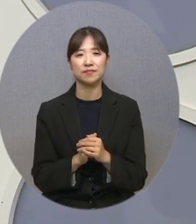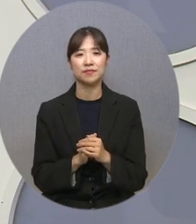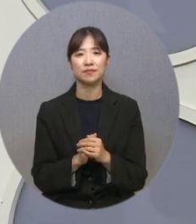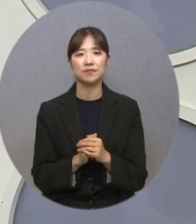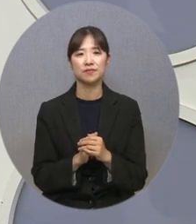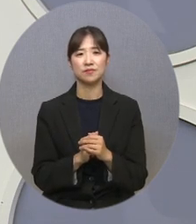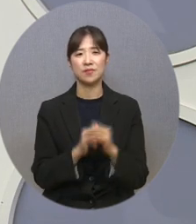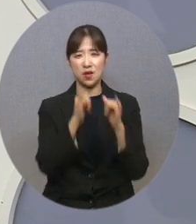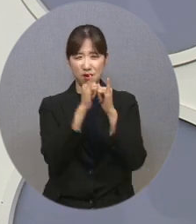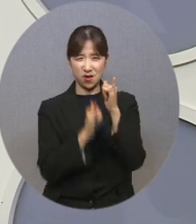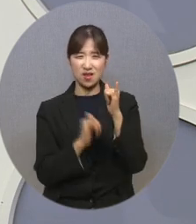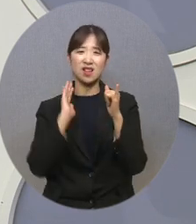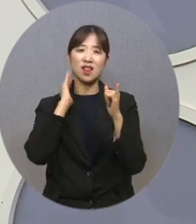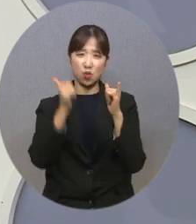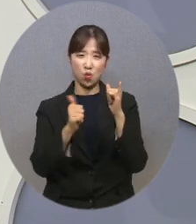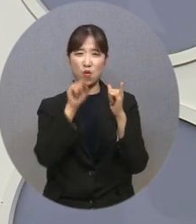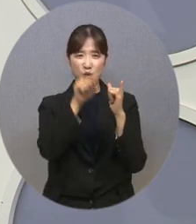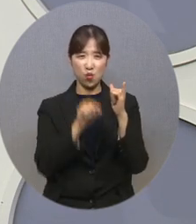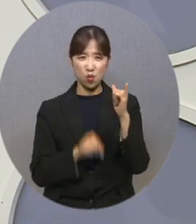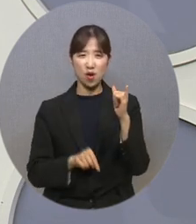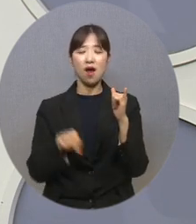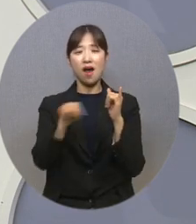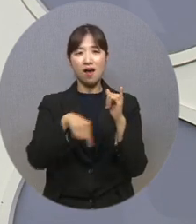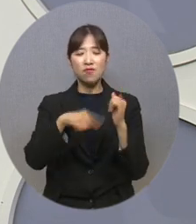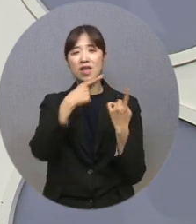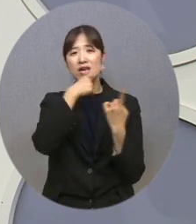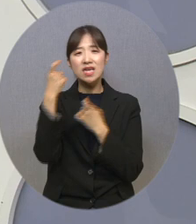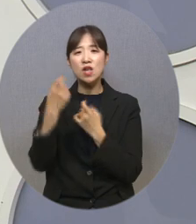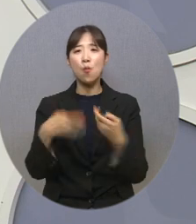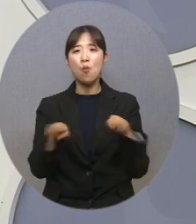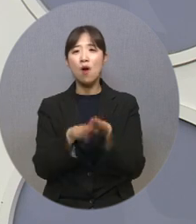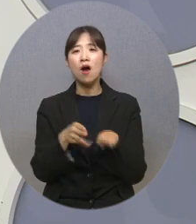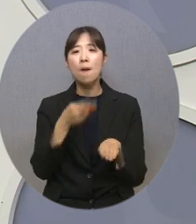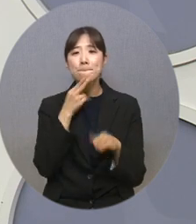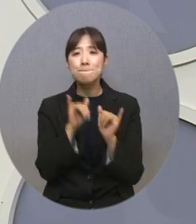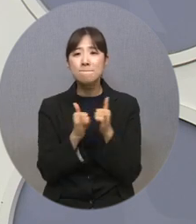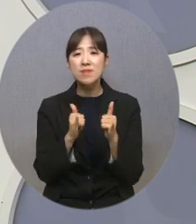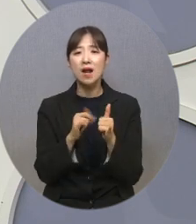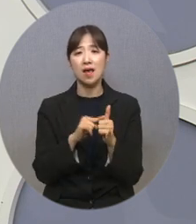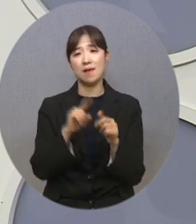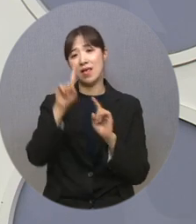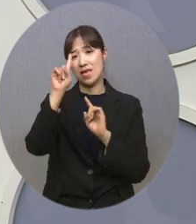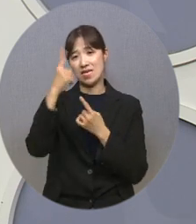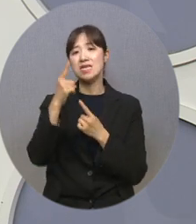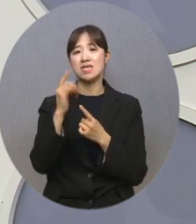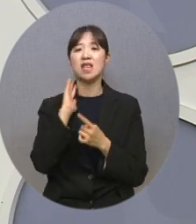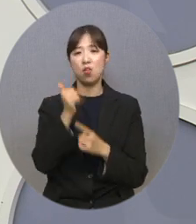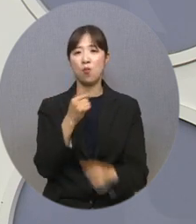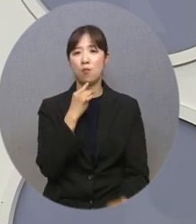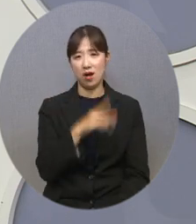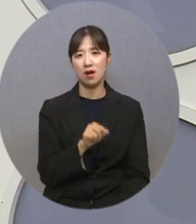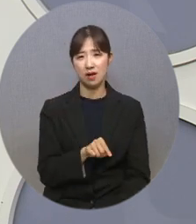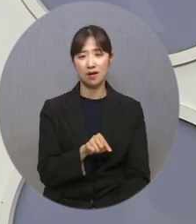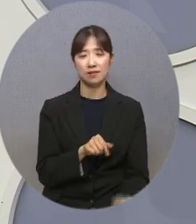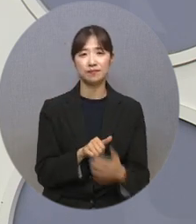역대 대통령 가운데 기념관 없는 사람은 이승만 대통령뿐이잖아요. 그러니까